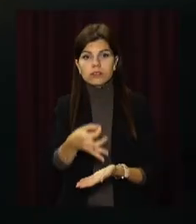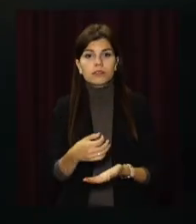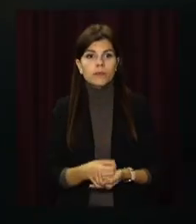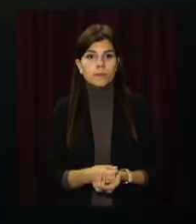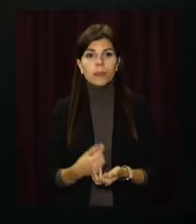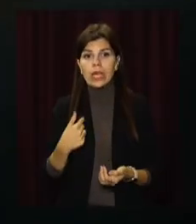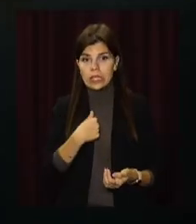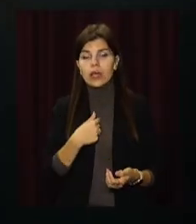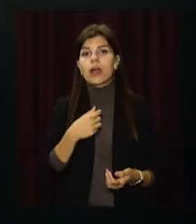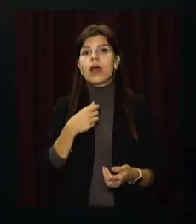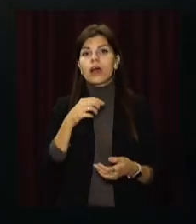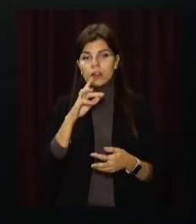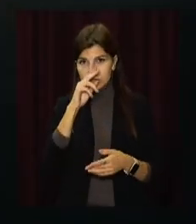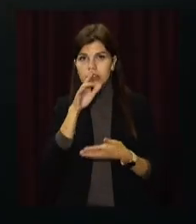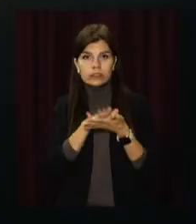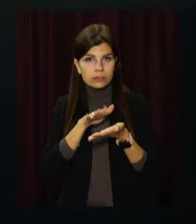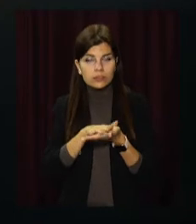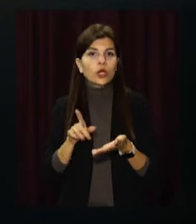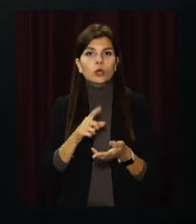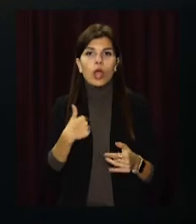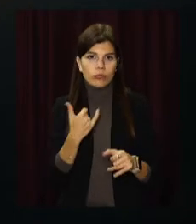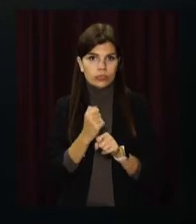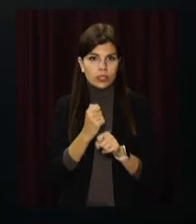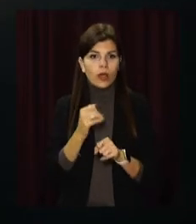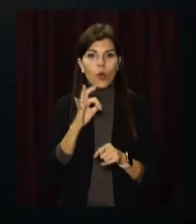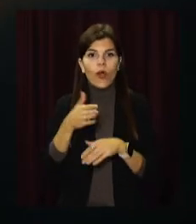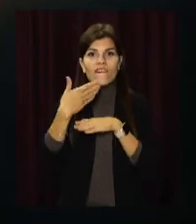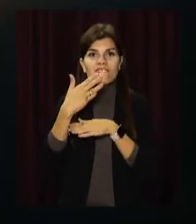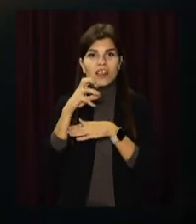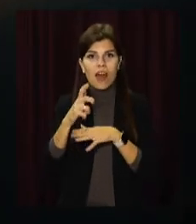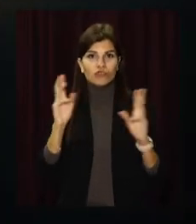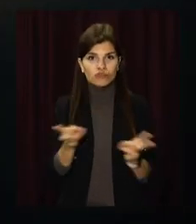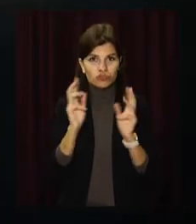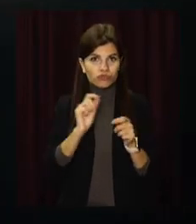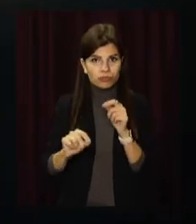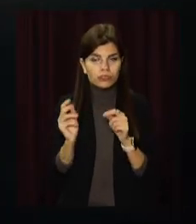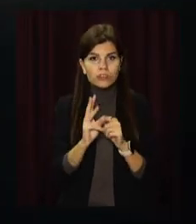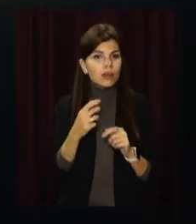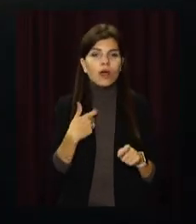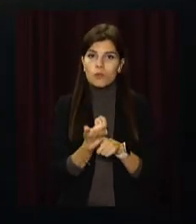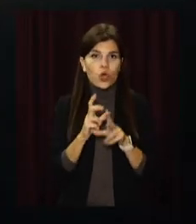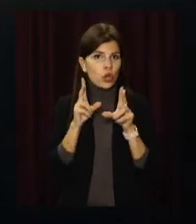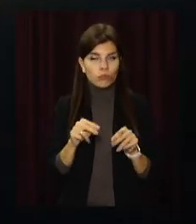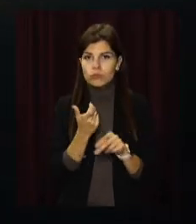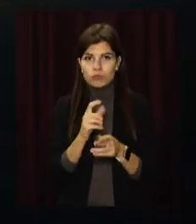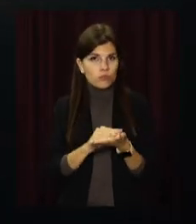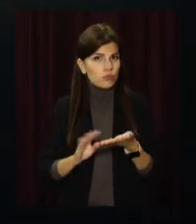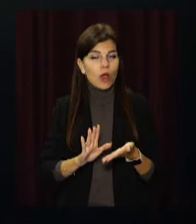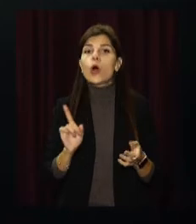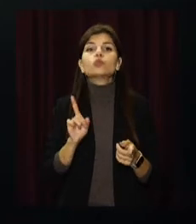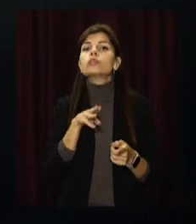Я сожалею о своем поступке, то, что сегодня было, по поводу флага, и вообще больше такого не делать. А что ты